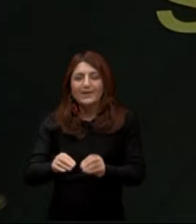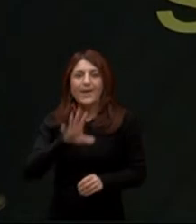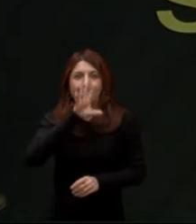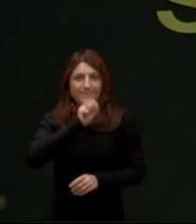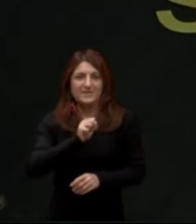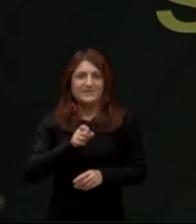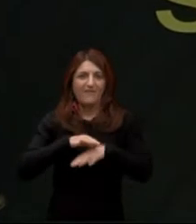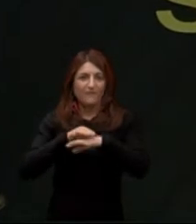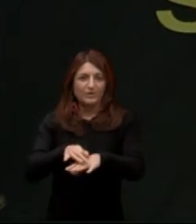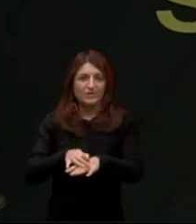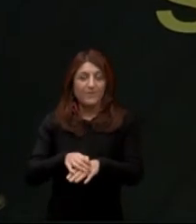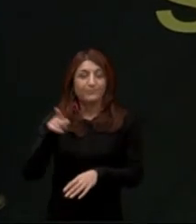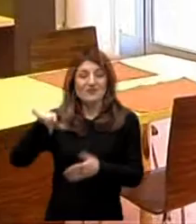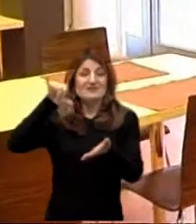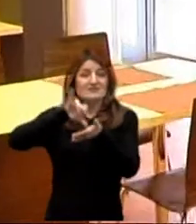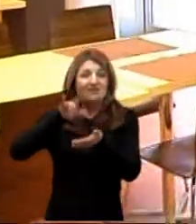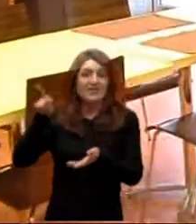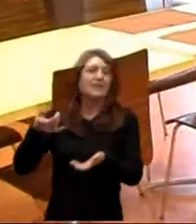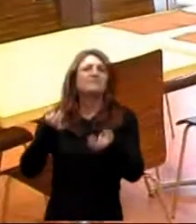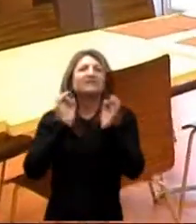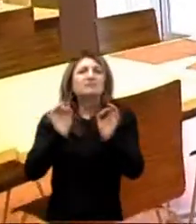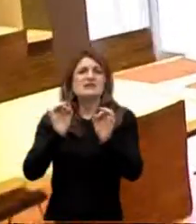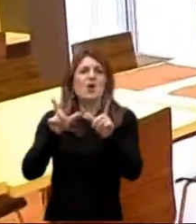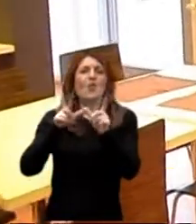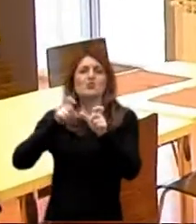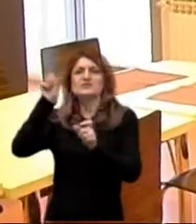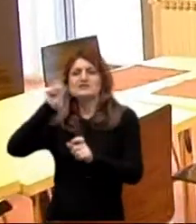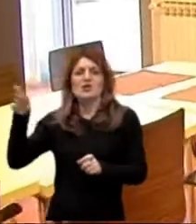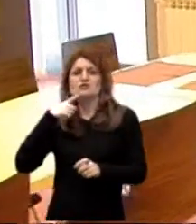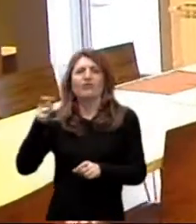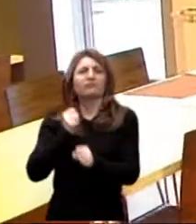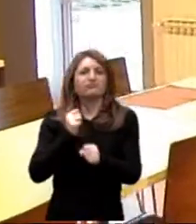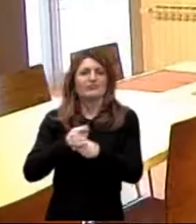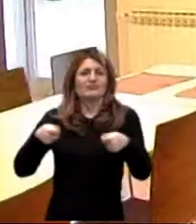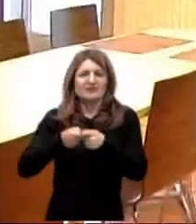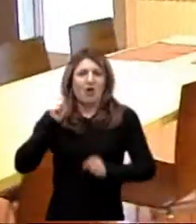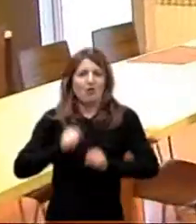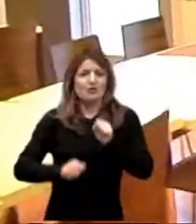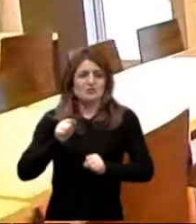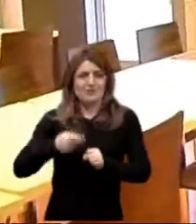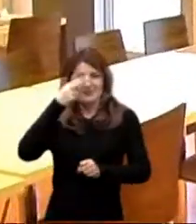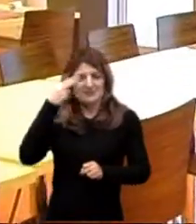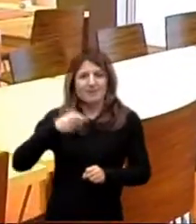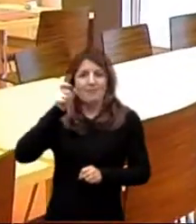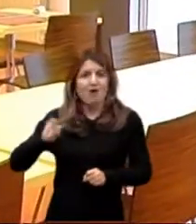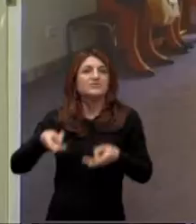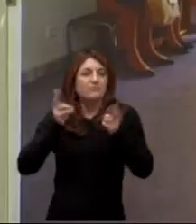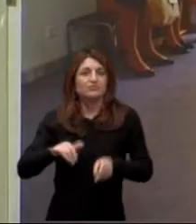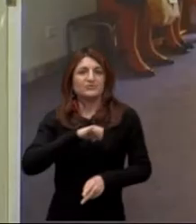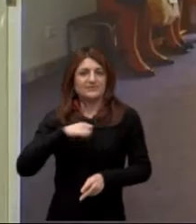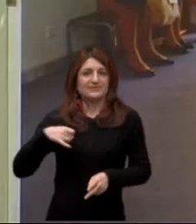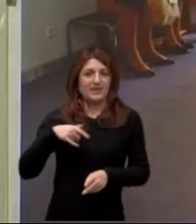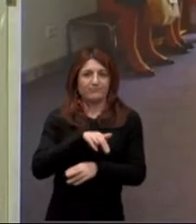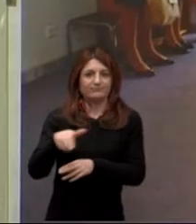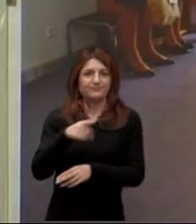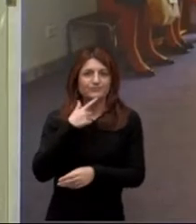mobilitet. Centar je jedina specijalizirana ustanova u Hrvatskoj koja se bavi osposobljavanjem slijepih osoba za samostalno kretanje.